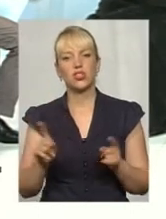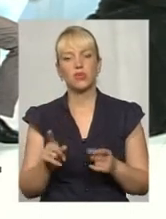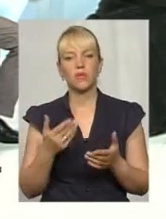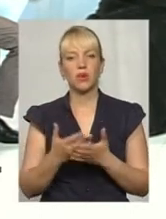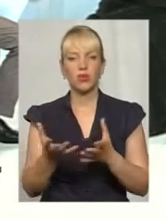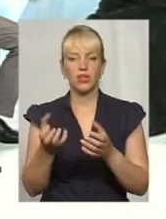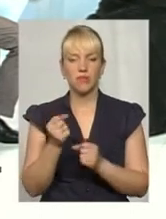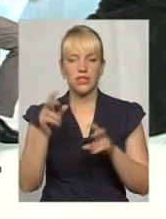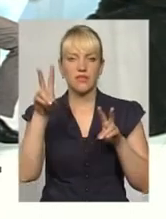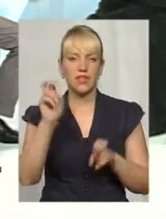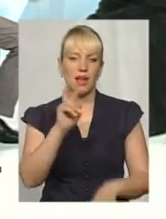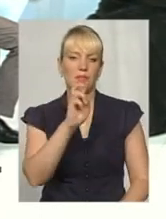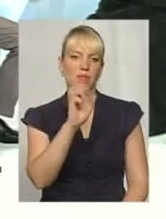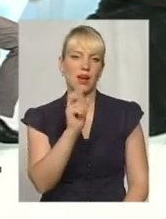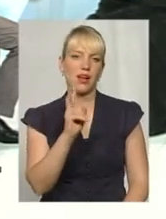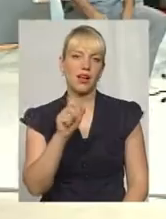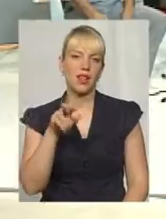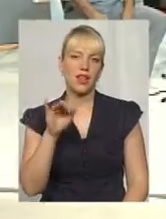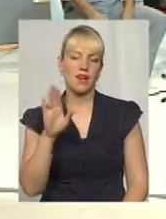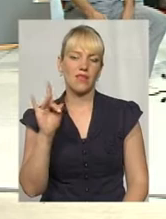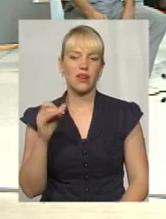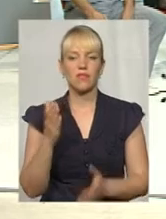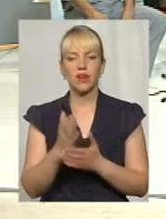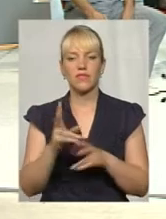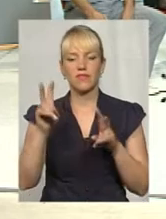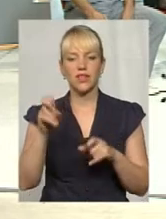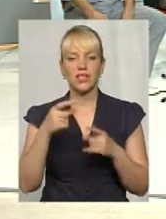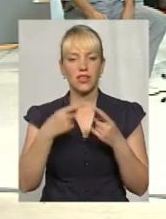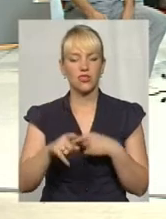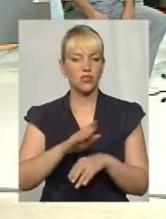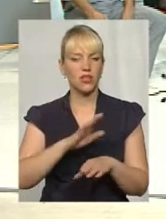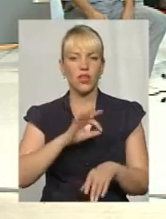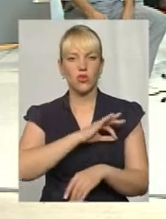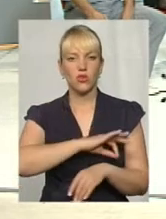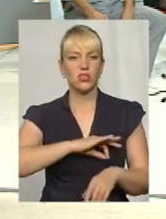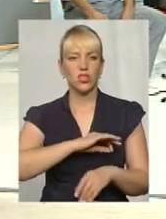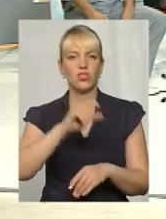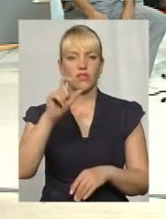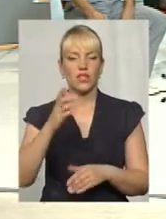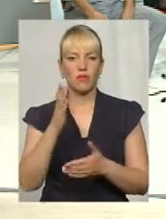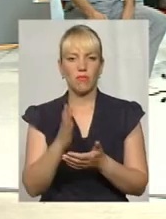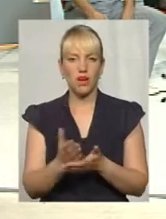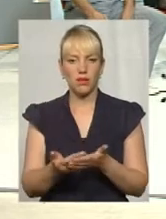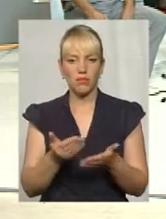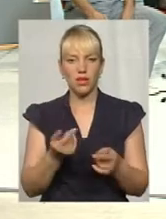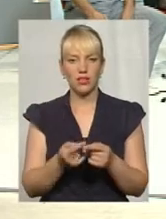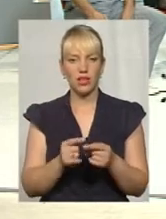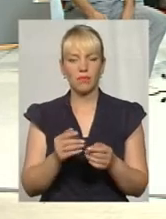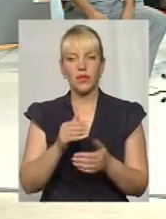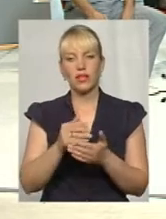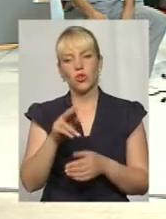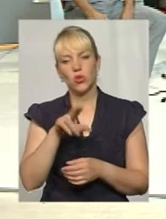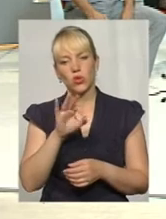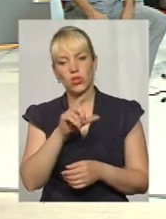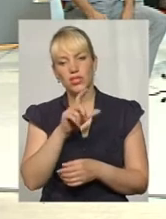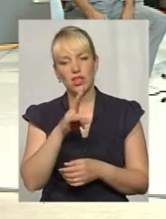звання бакалавра або ж мав першу освіту, там якусь іншу, не юридичну. Тобто він має перед тим до ЗНО чи